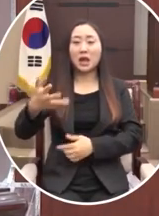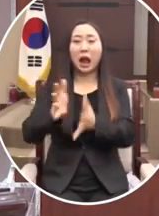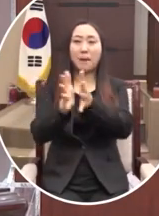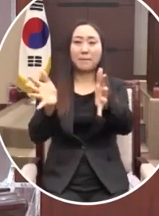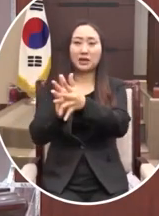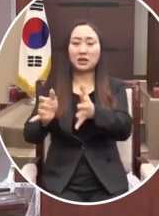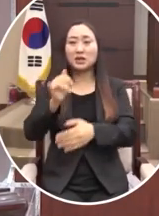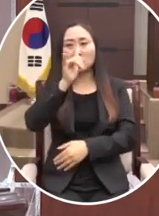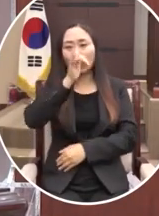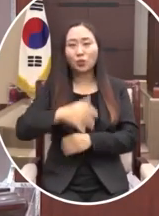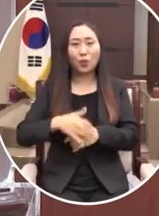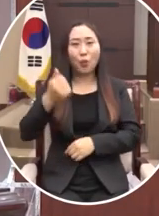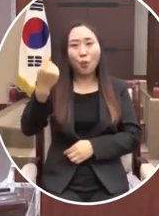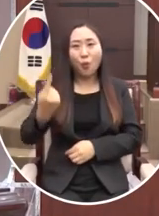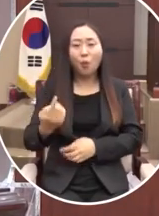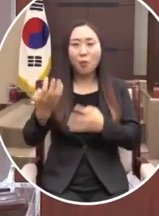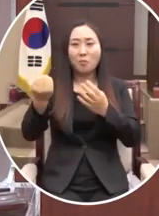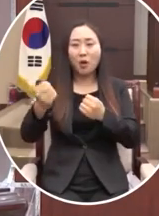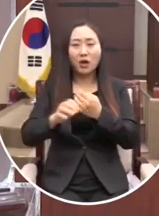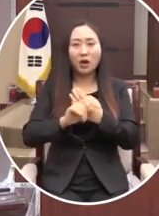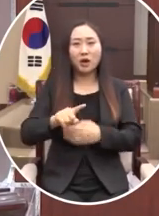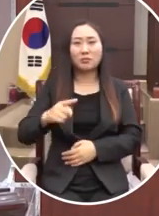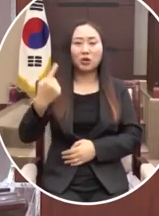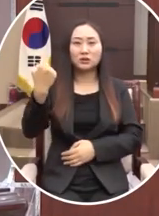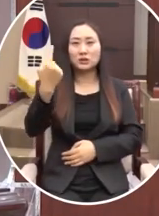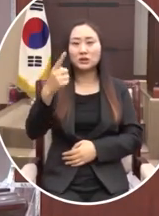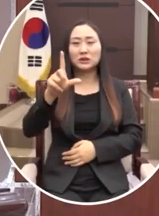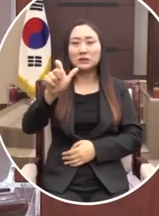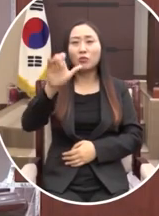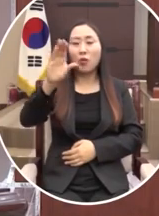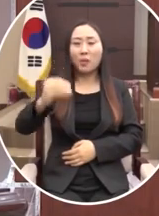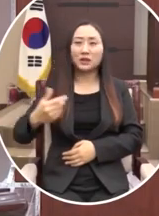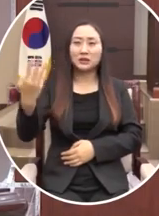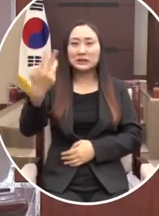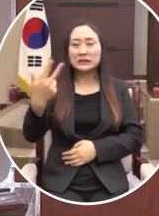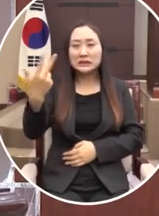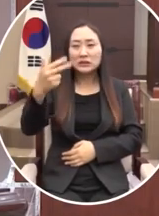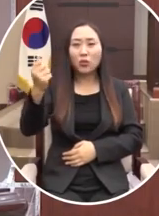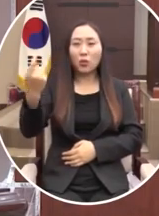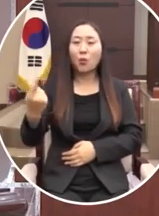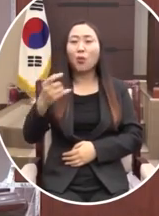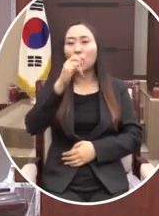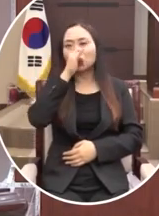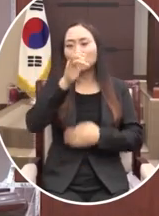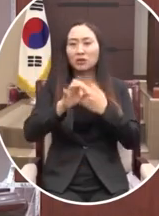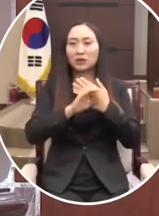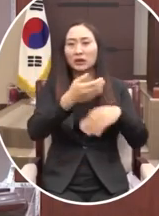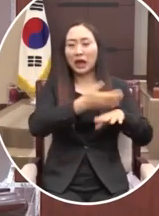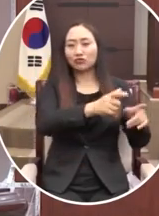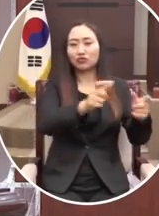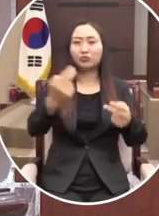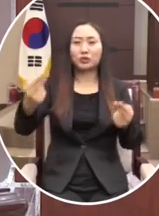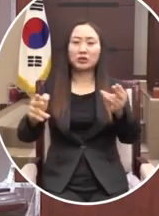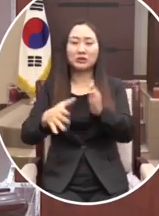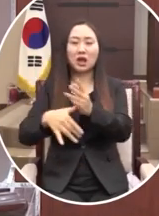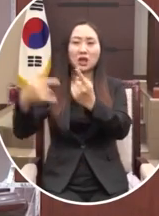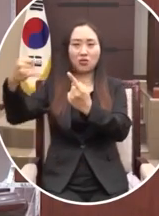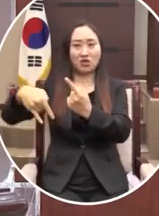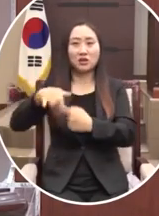많으며 호수도 15만 7천여 호로 다른 자치구에 비해서 가장 많습니다.